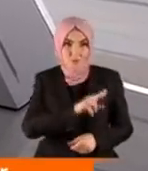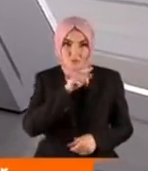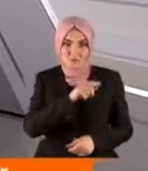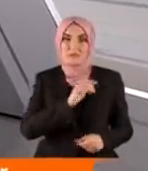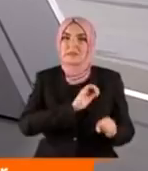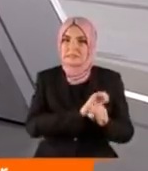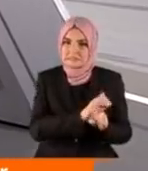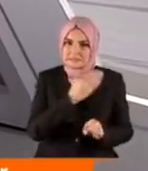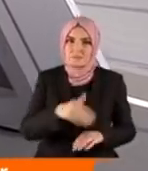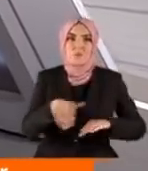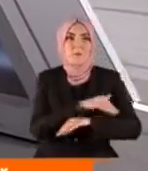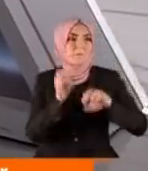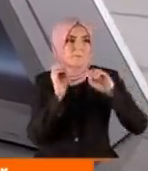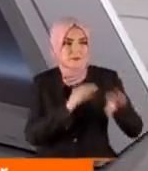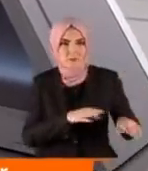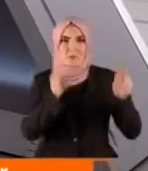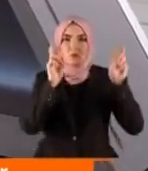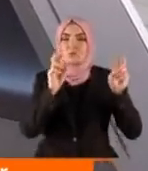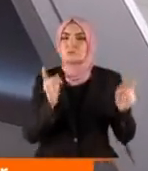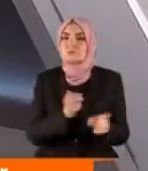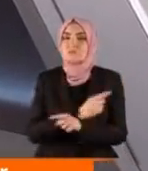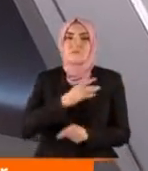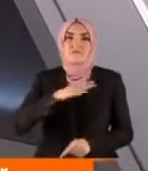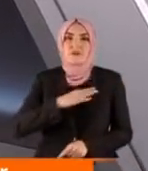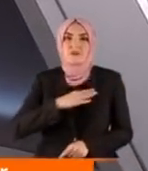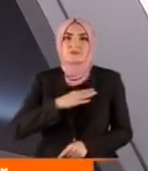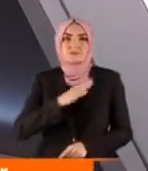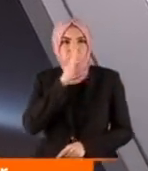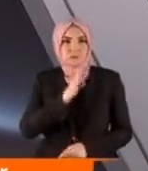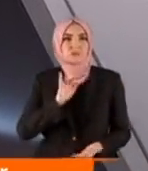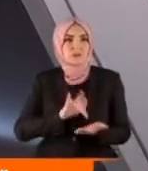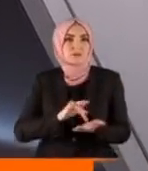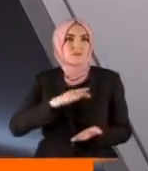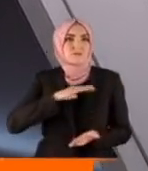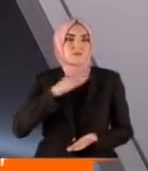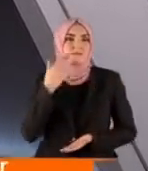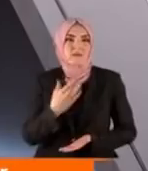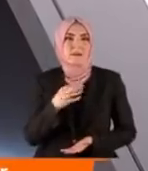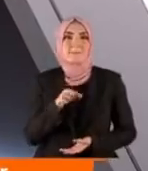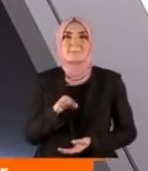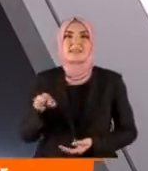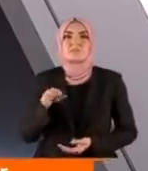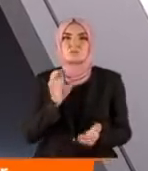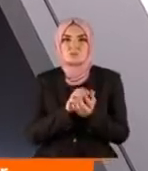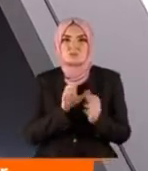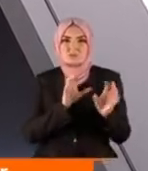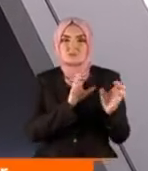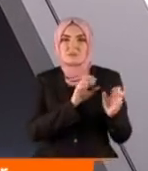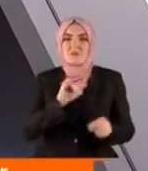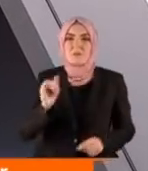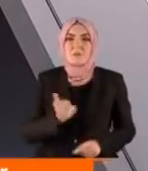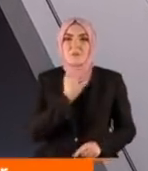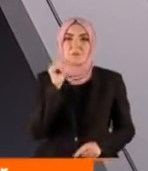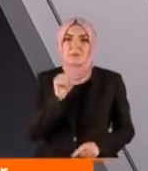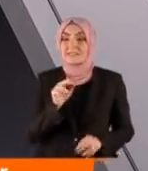etmeye kadar birçok başlık var ve ciddi cezalar var artık. Pitbull gibi ölümcül saldırılarıyla tanınan dört ırk içinde ayrı bir